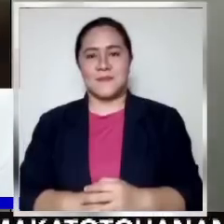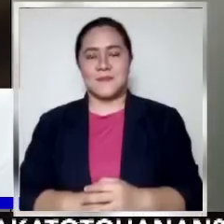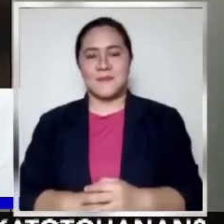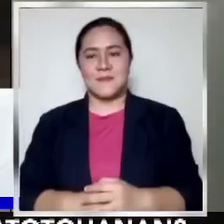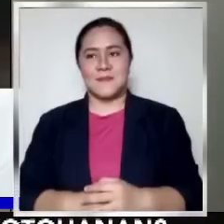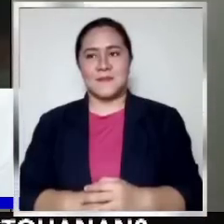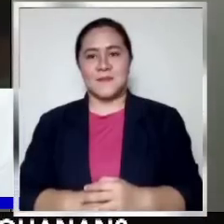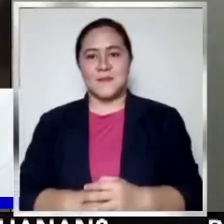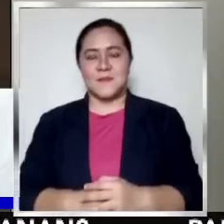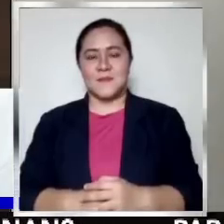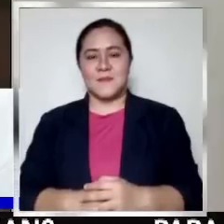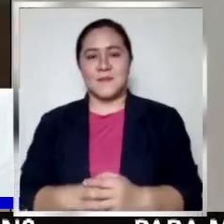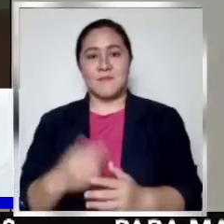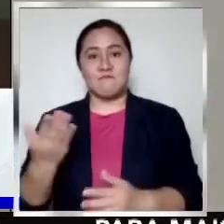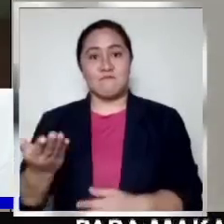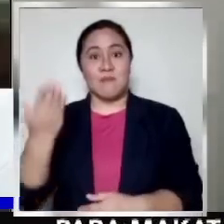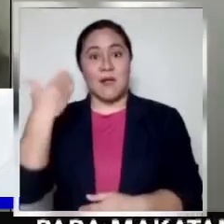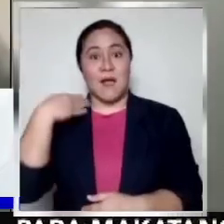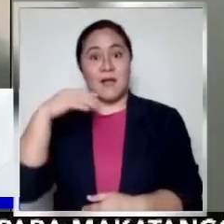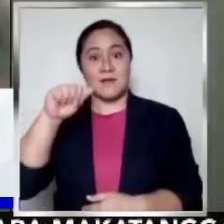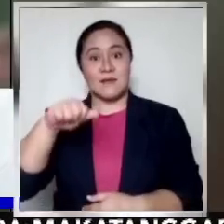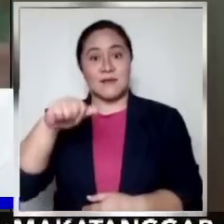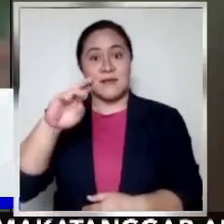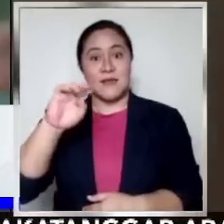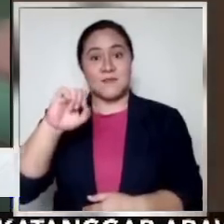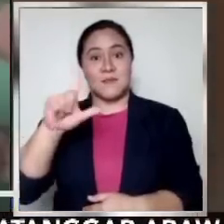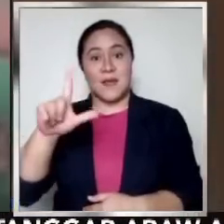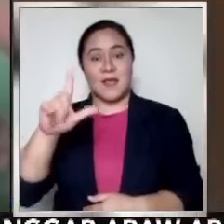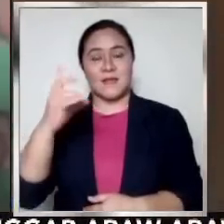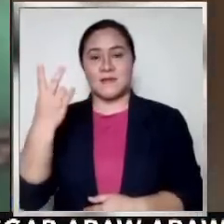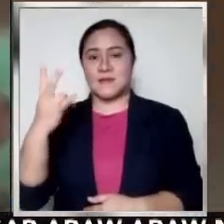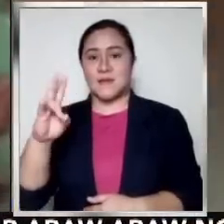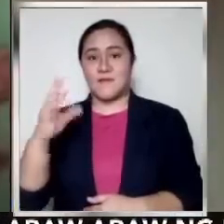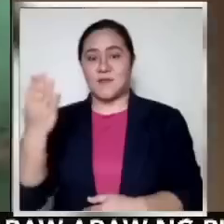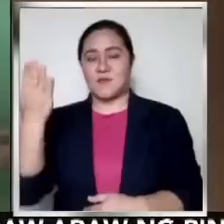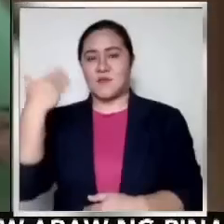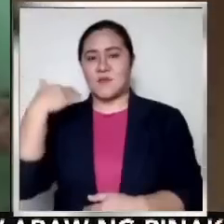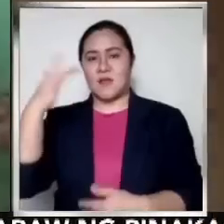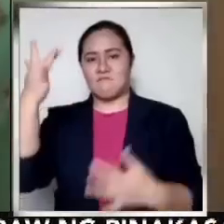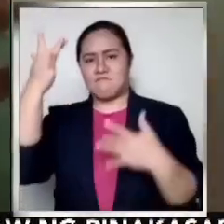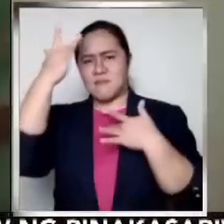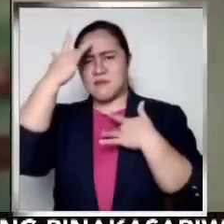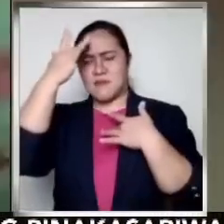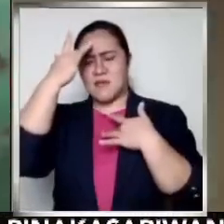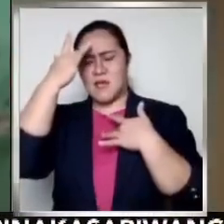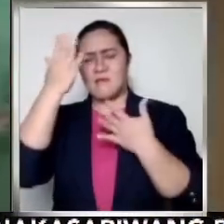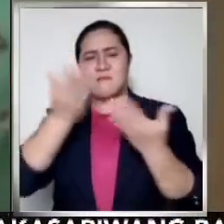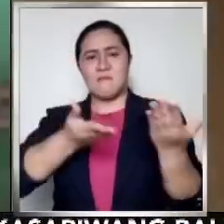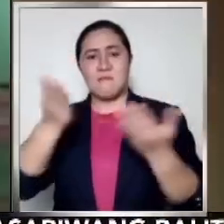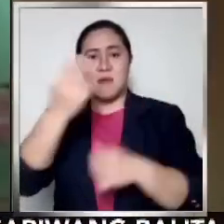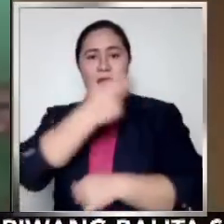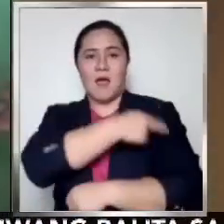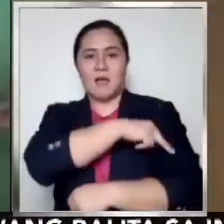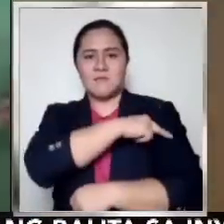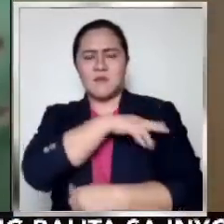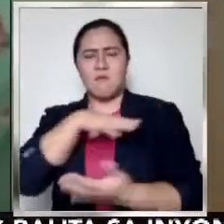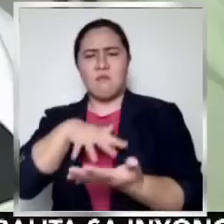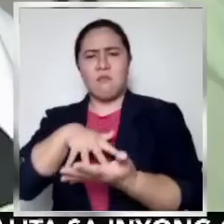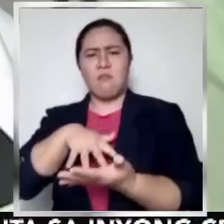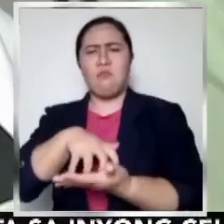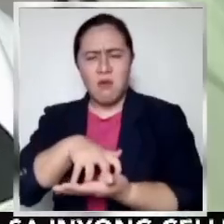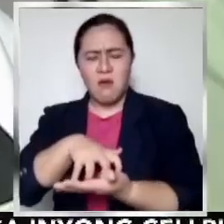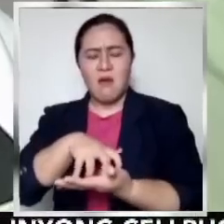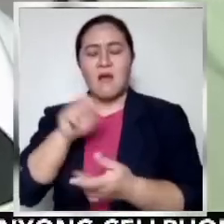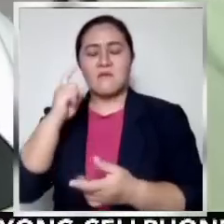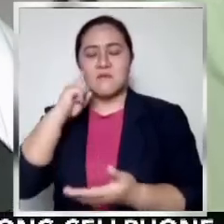Noong April 17, na-confine si Wilrin dahil sa hindi pangkaraniwang panghihina. Sa CBC ko po may nakita,